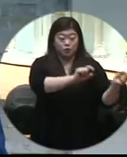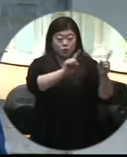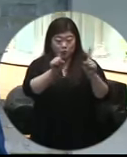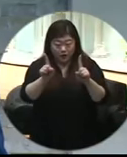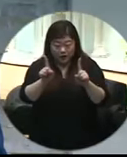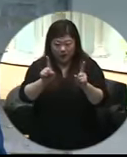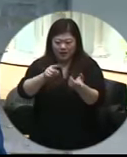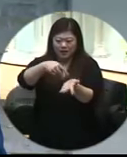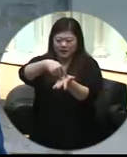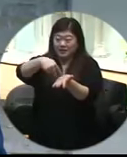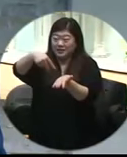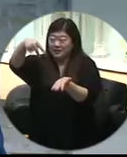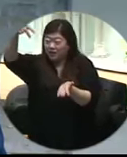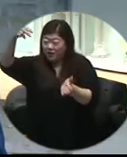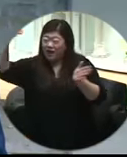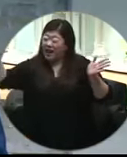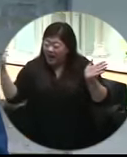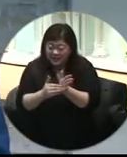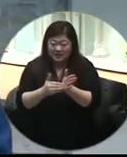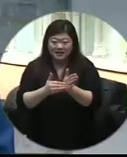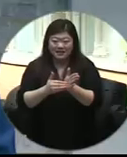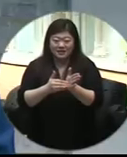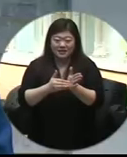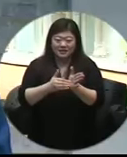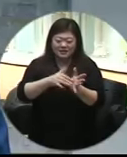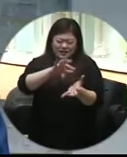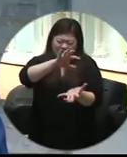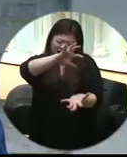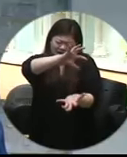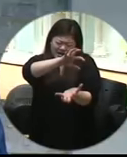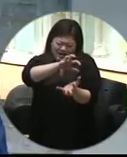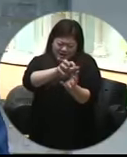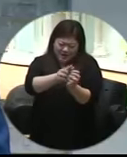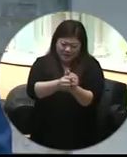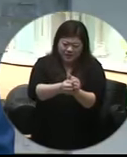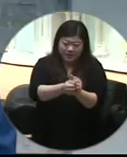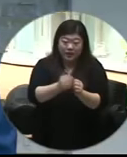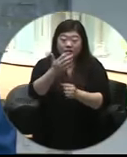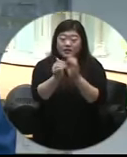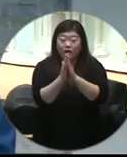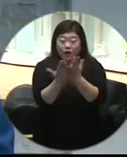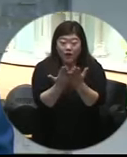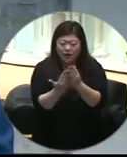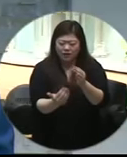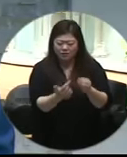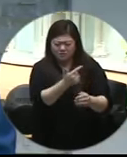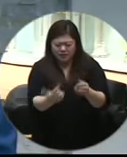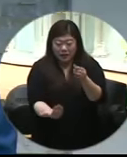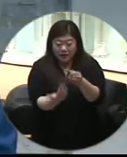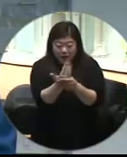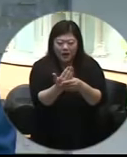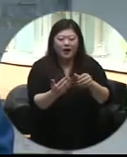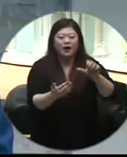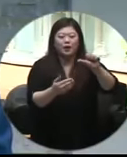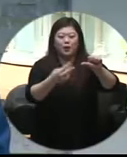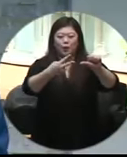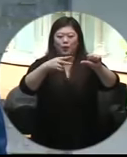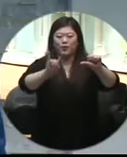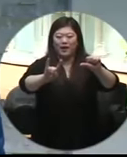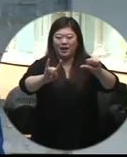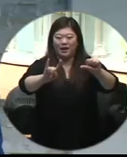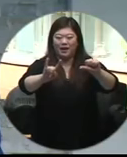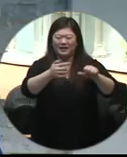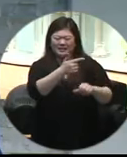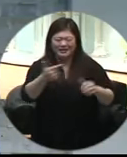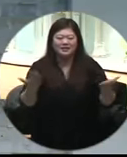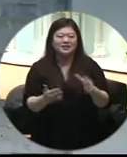예수님의 성천하심과 같이 그렇게 5대 사건을 봅니다. 변화산 사건, 이 변화산 사건을